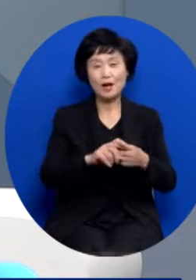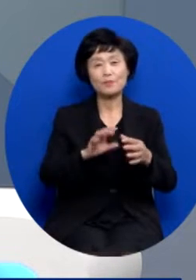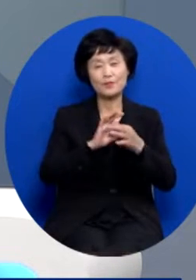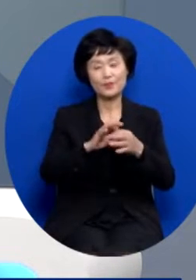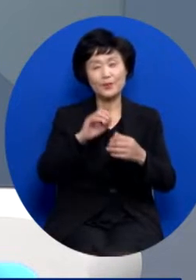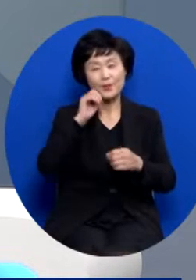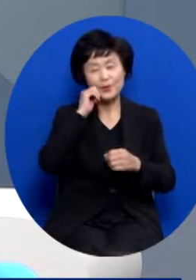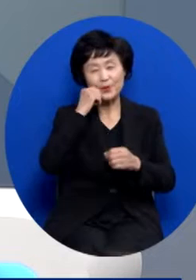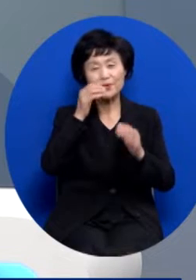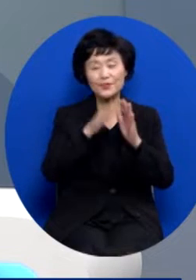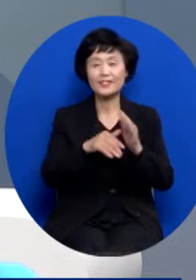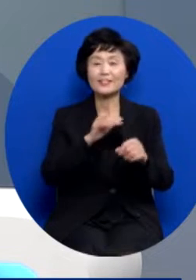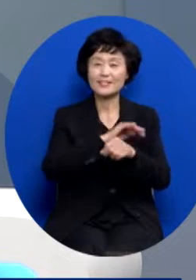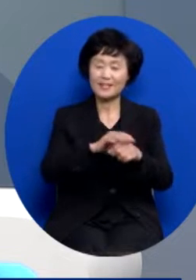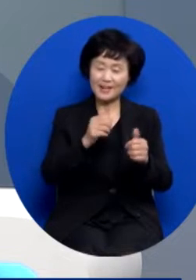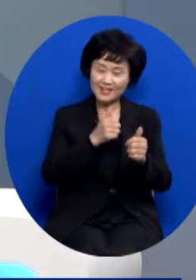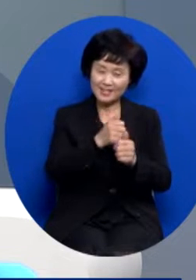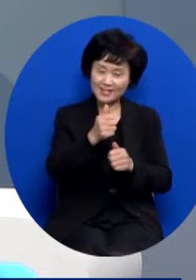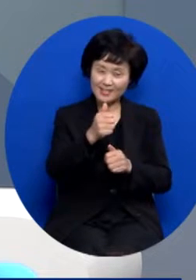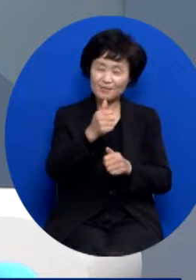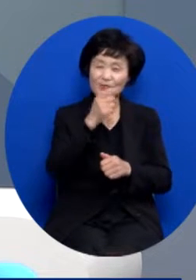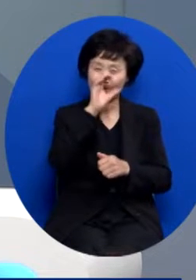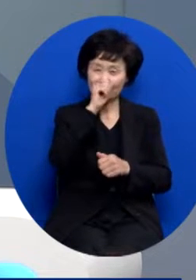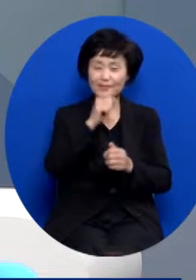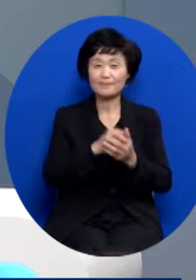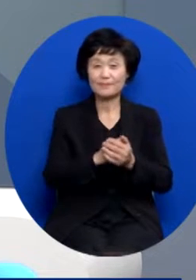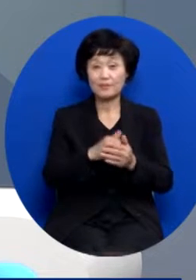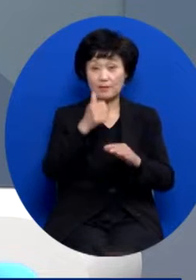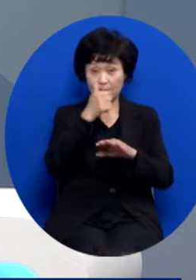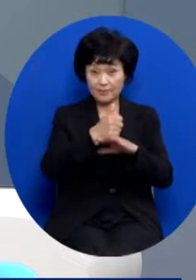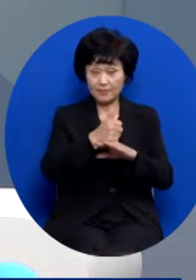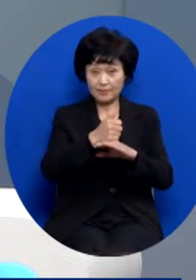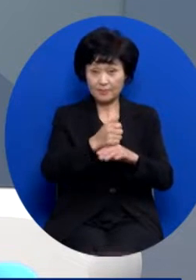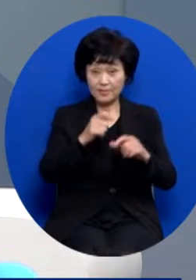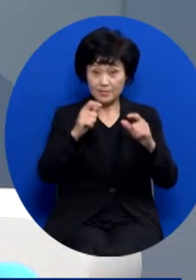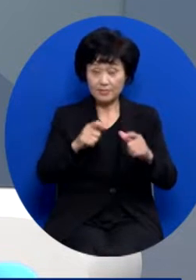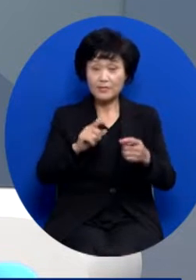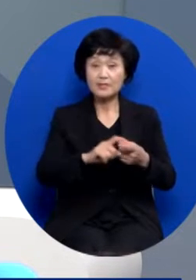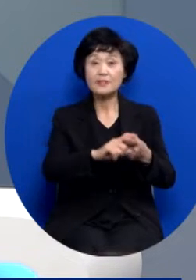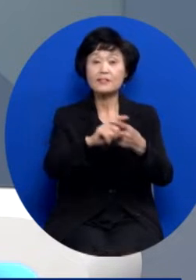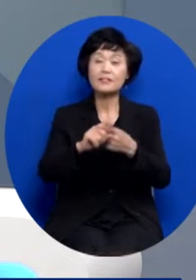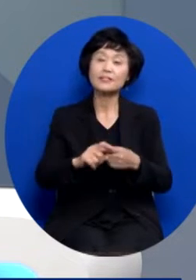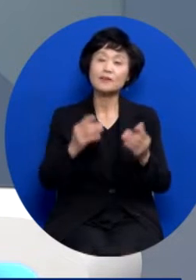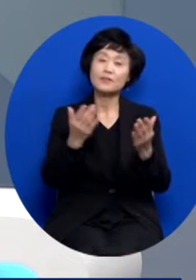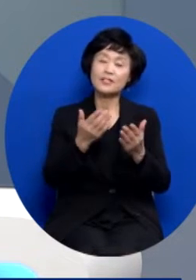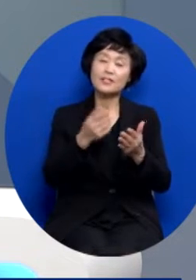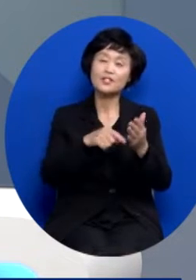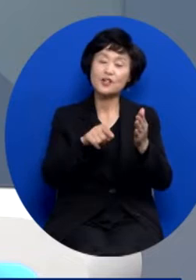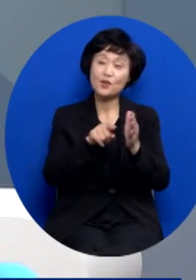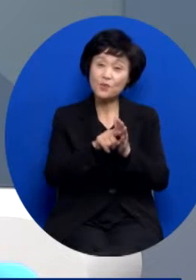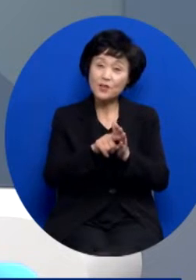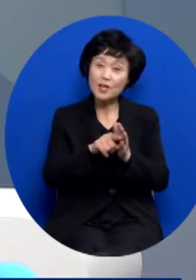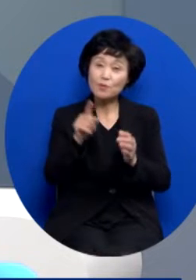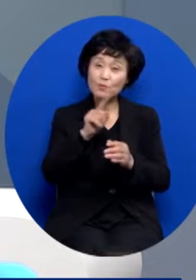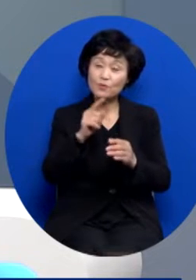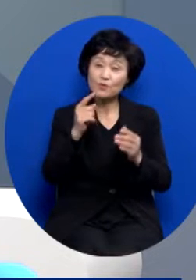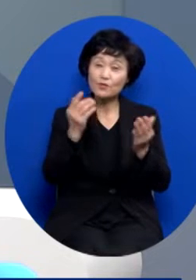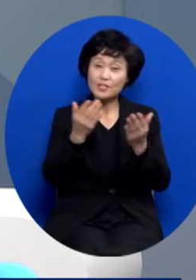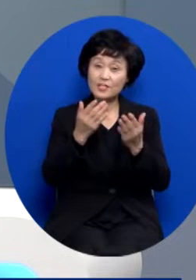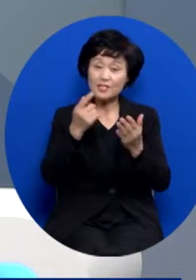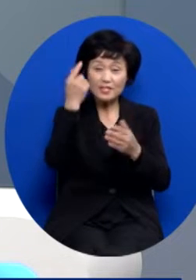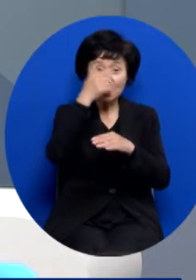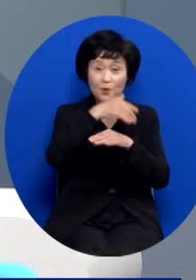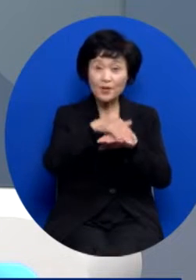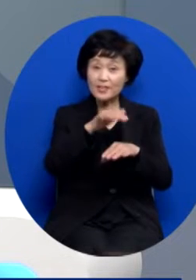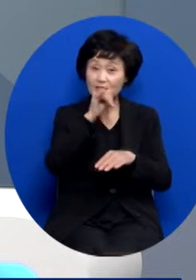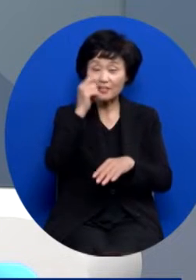시기를 잘 이겨냈으면 네. 좋겠습니다. 네, 마지막으로 지역 연합 사역을 위해 앞으로 어떤 사역을 펼치실 계획인지도 말씀